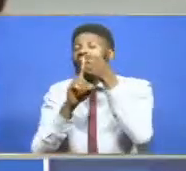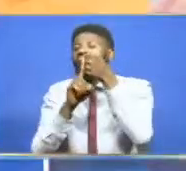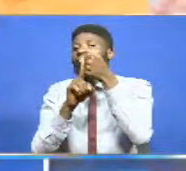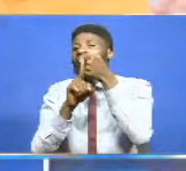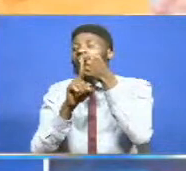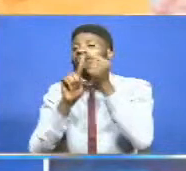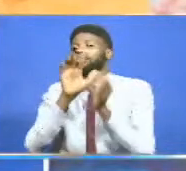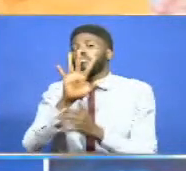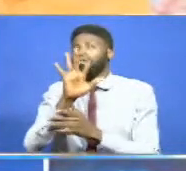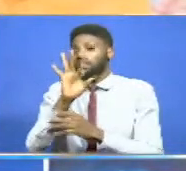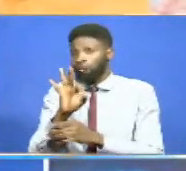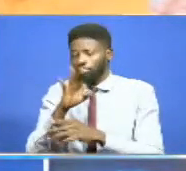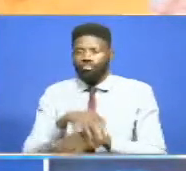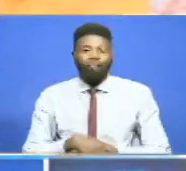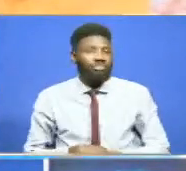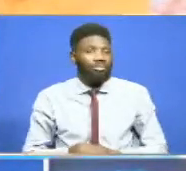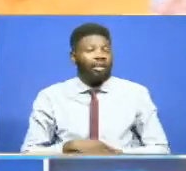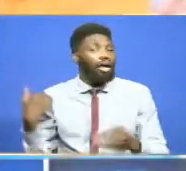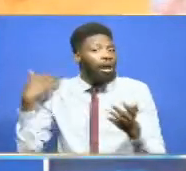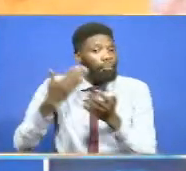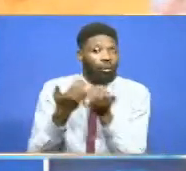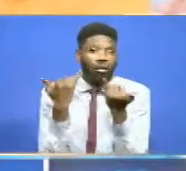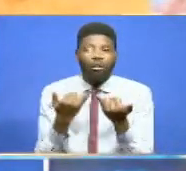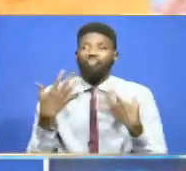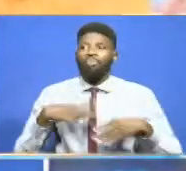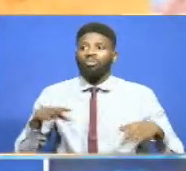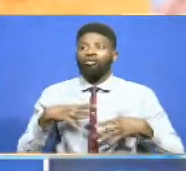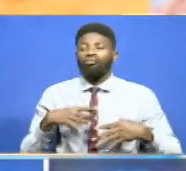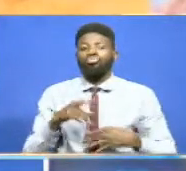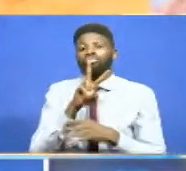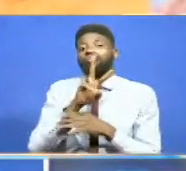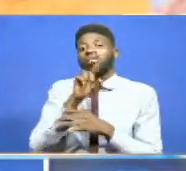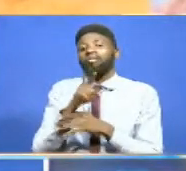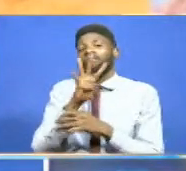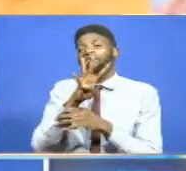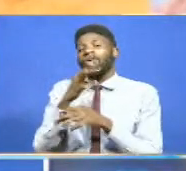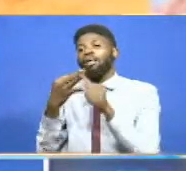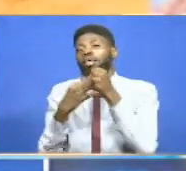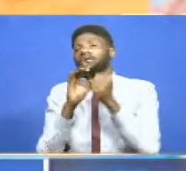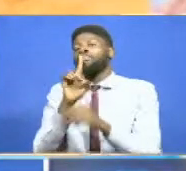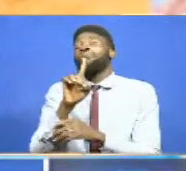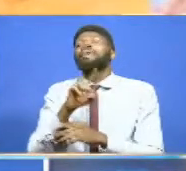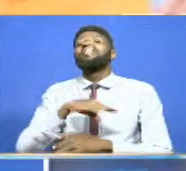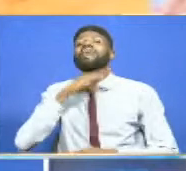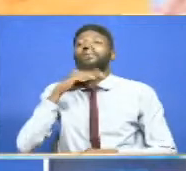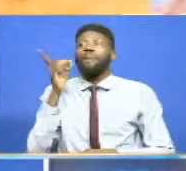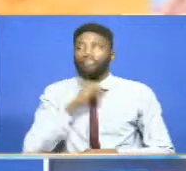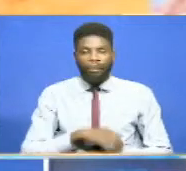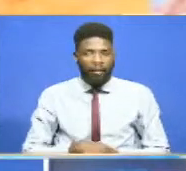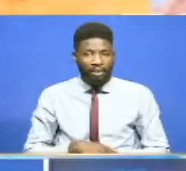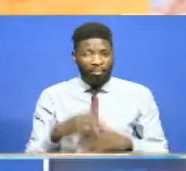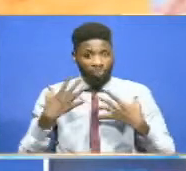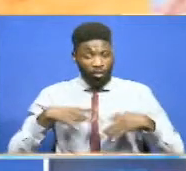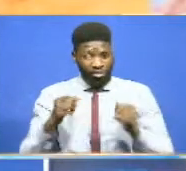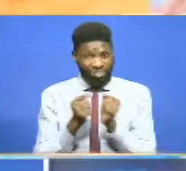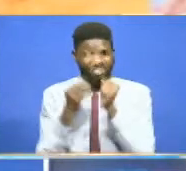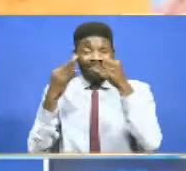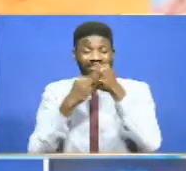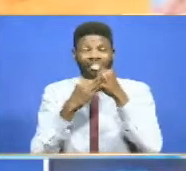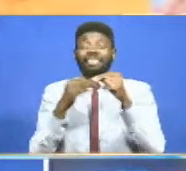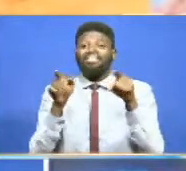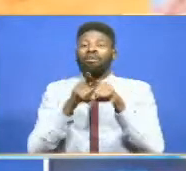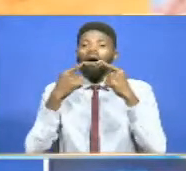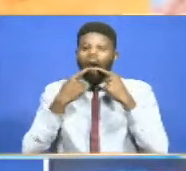151,653. Kufikia sasa watu 2,481 wamepoteza maisha yao baada ya vifo vingine 18